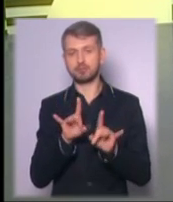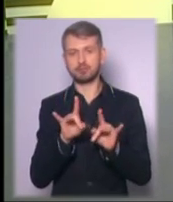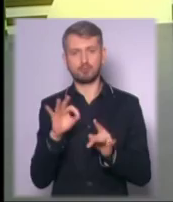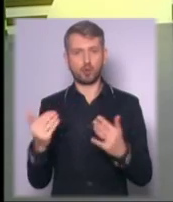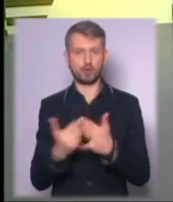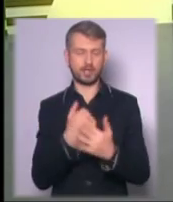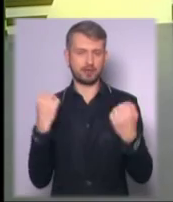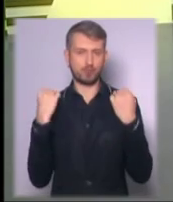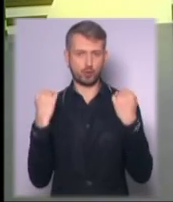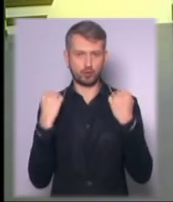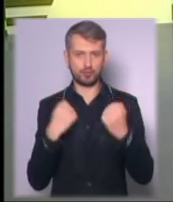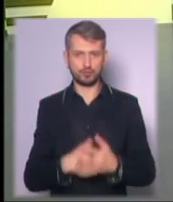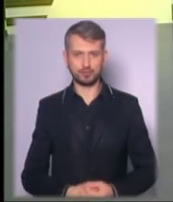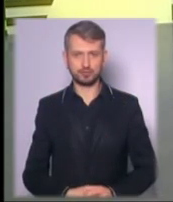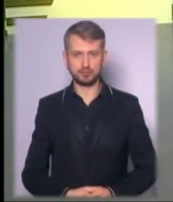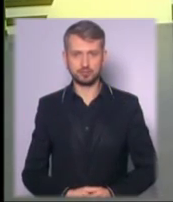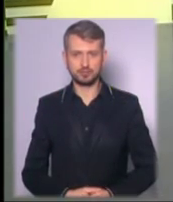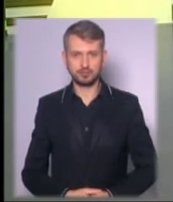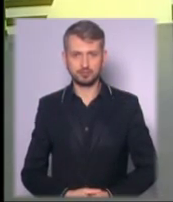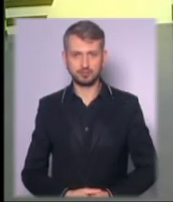про останні події зі спортивного світу.